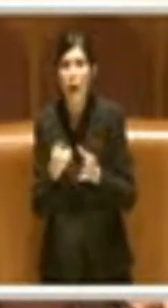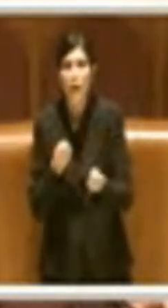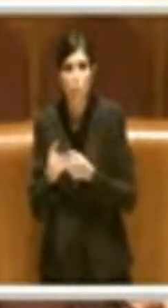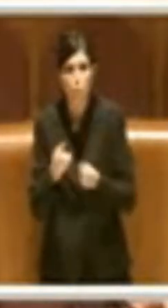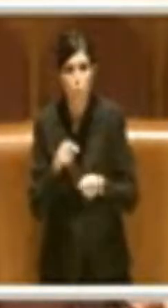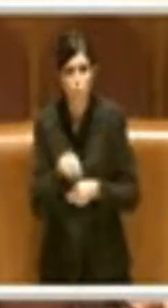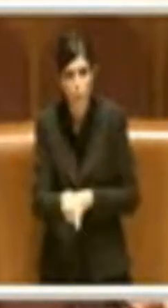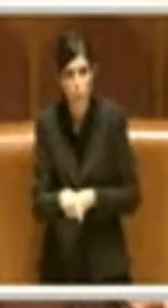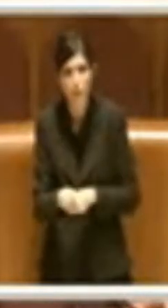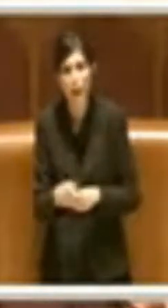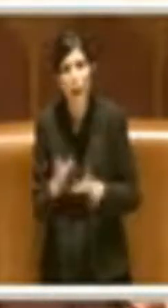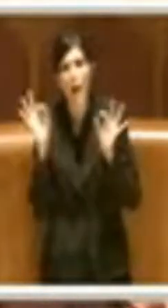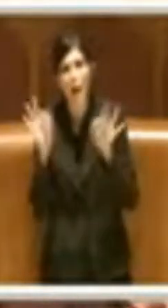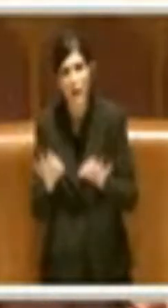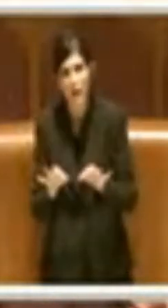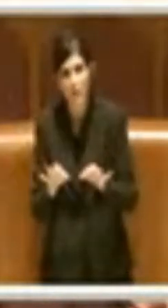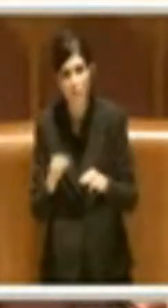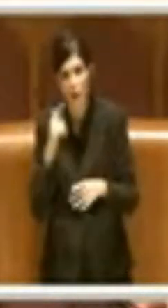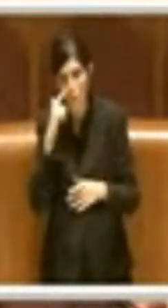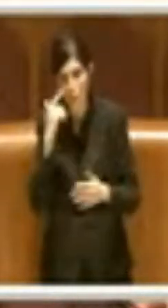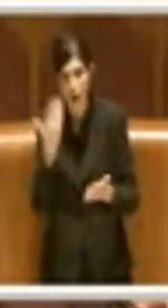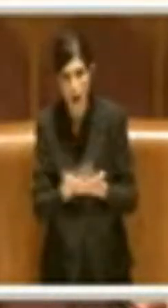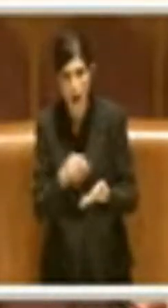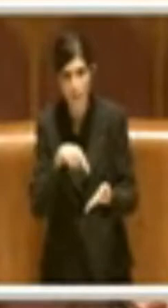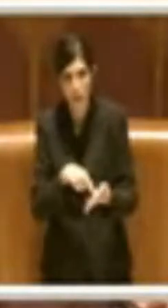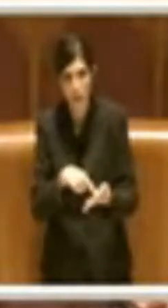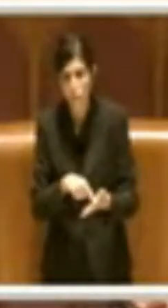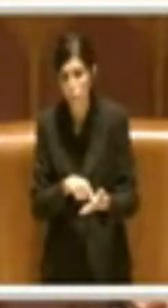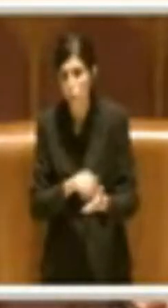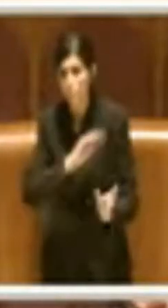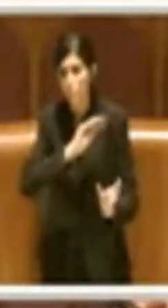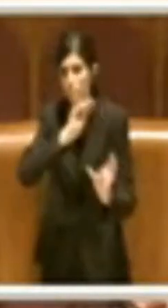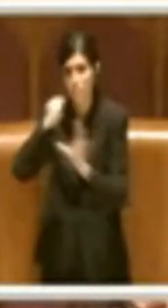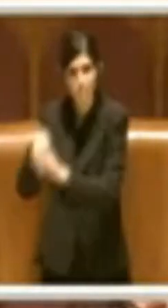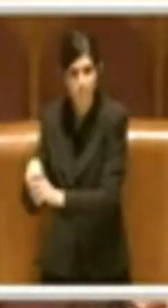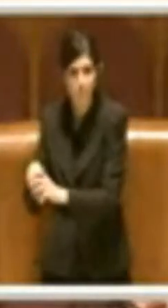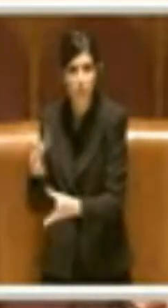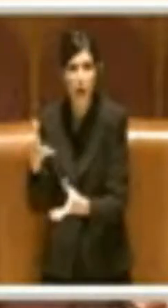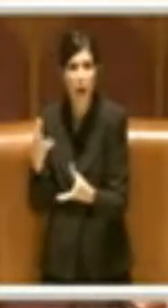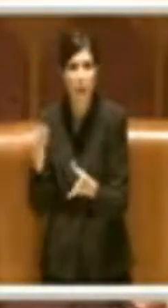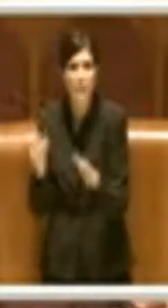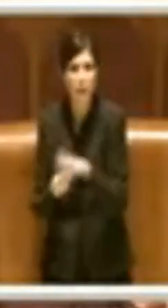idonei per arrivare quindi a colmare quel gap strutturale che c'è da troppo tempo. Grazie.